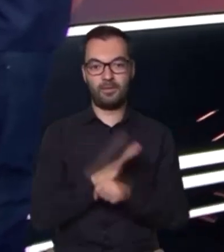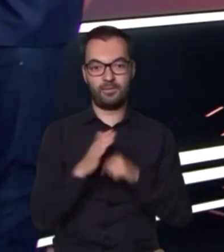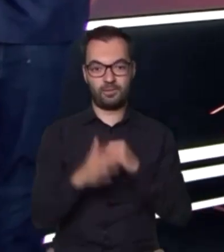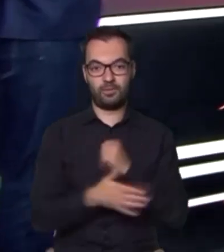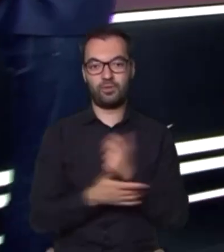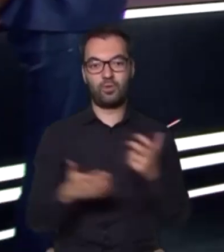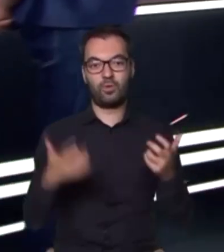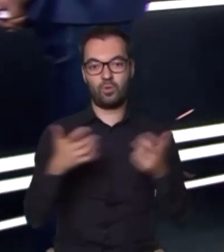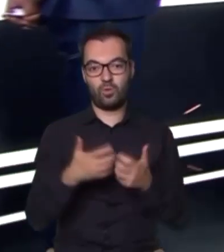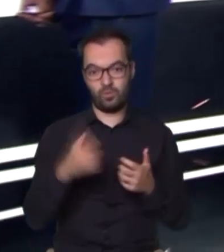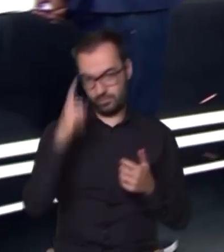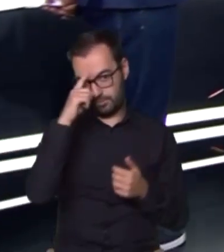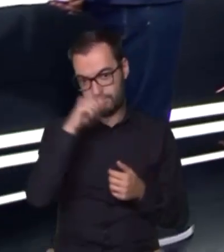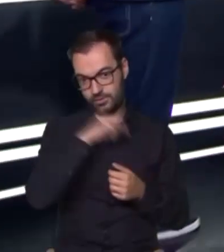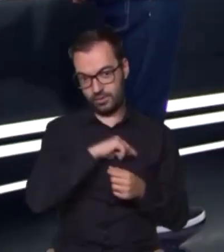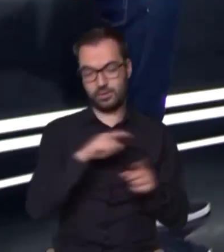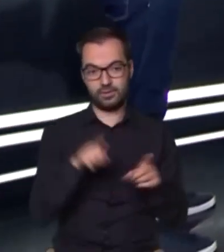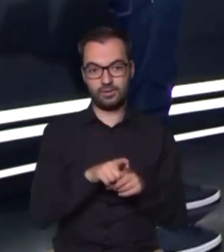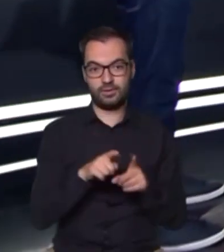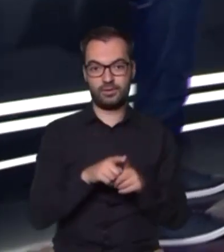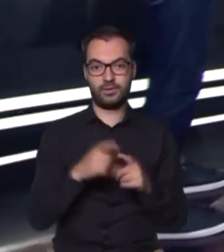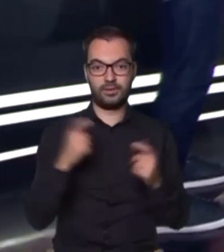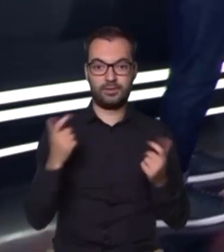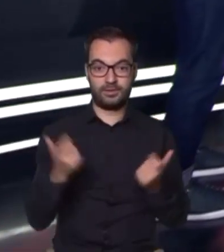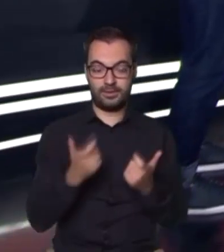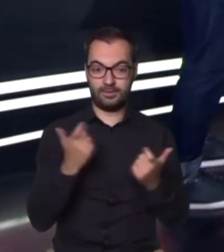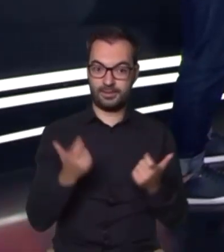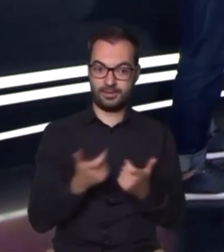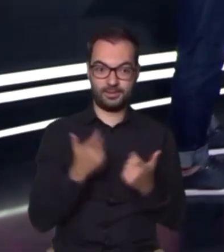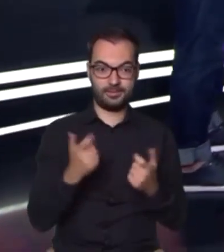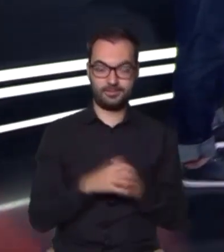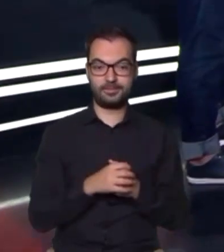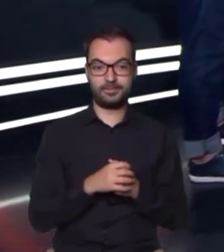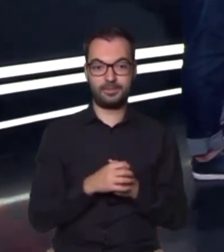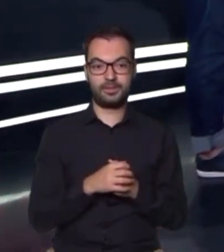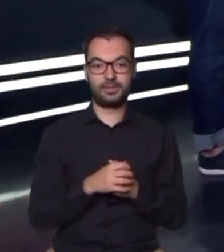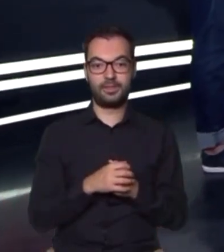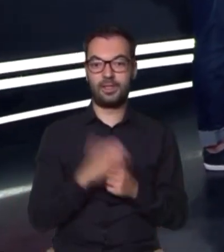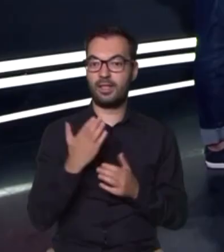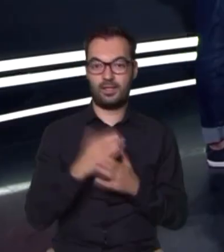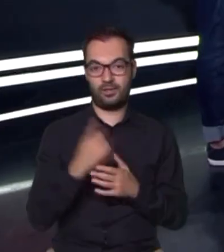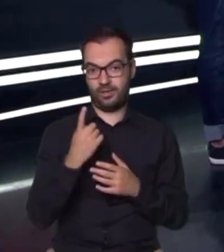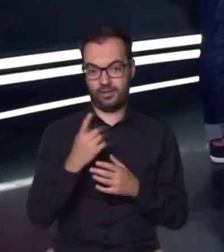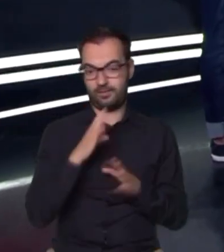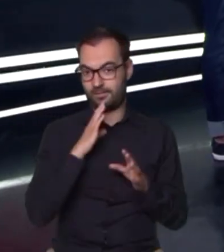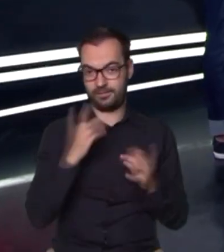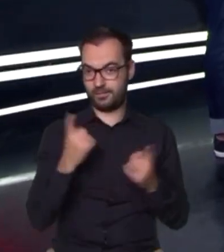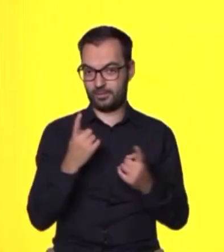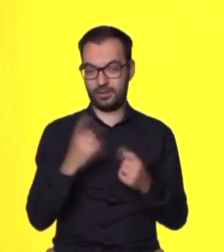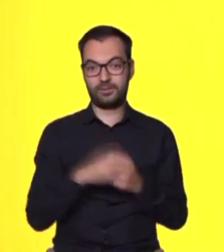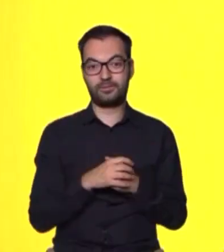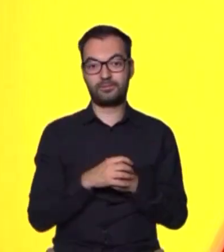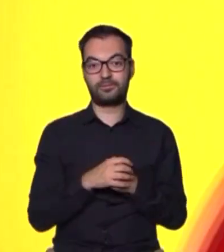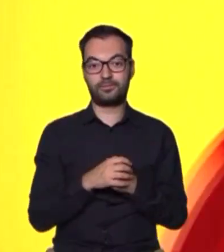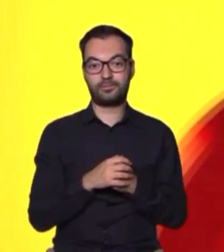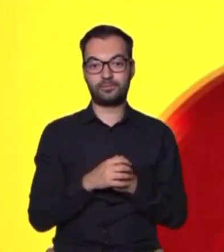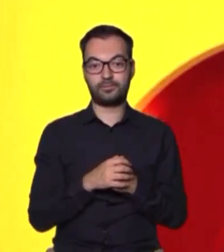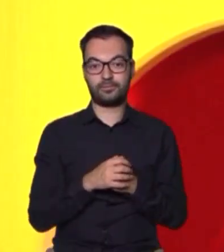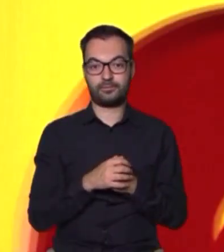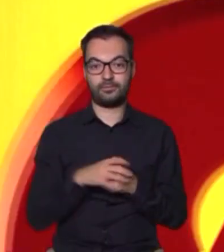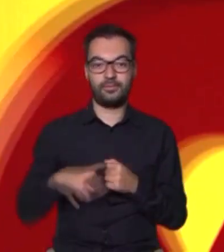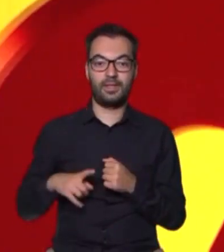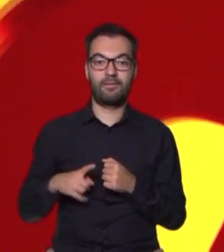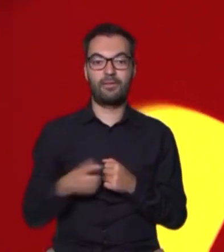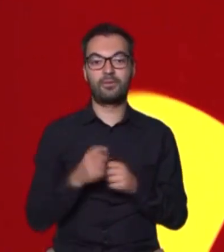klubu, wsparcie psychologa, także no, groźne chwile. Ale to nie jedyna taka zatrważająca historia, bo również